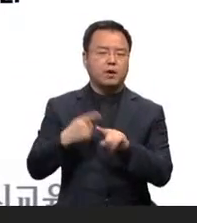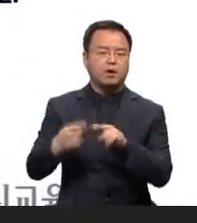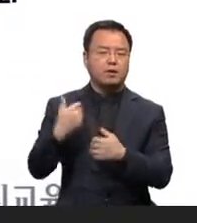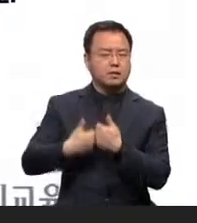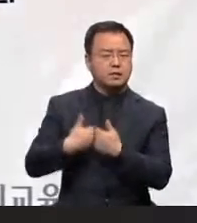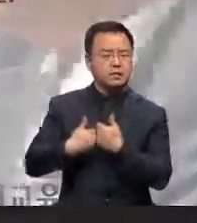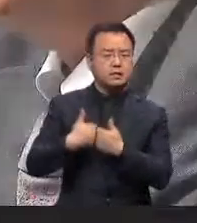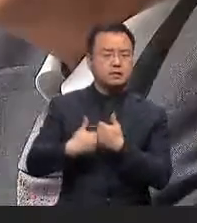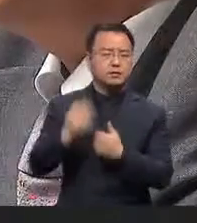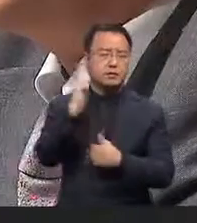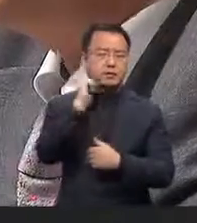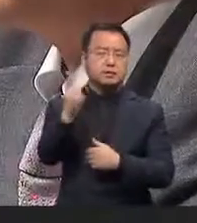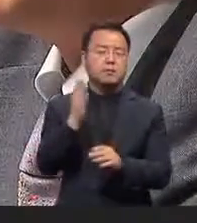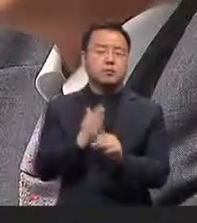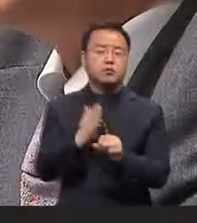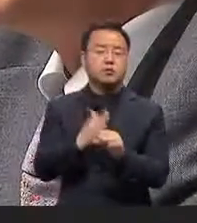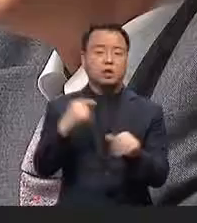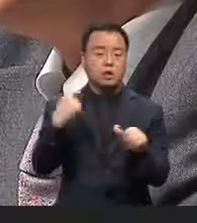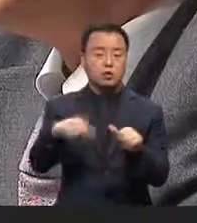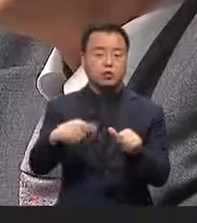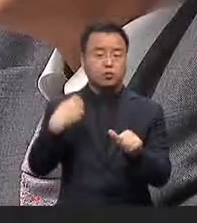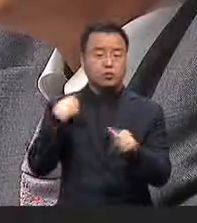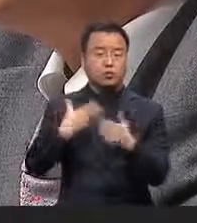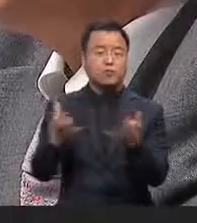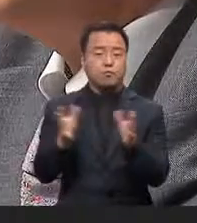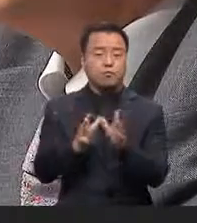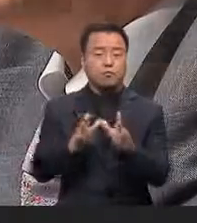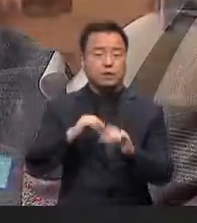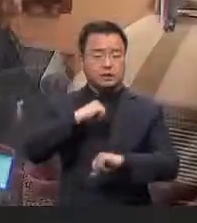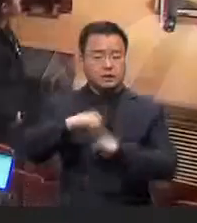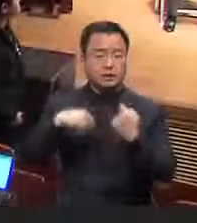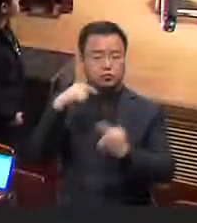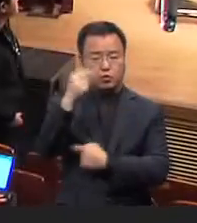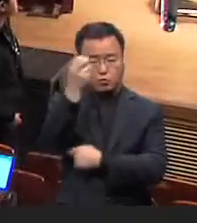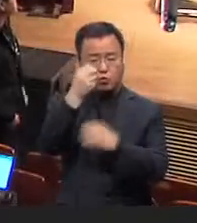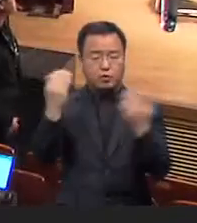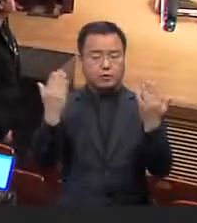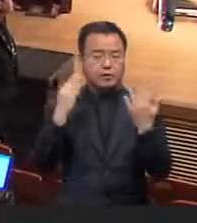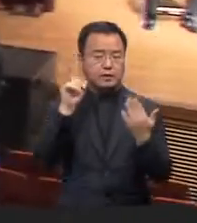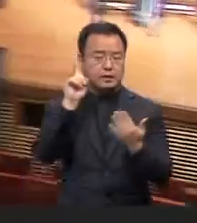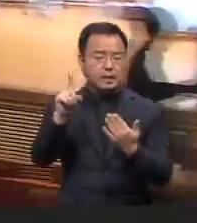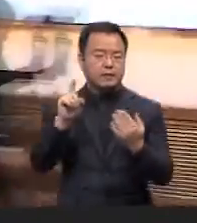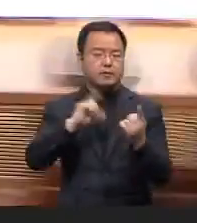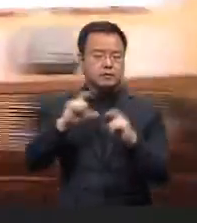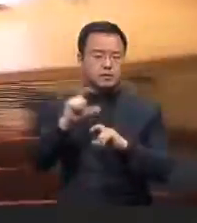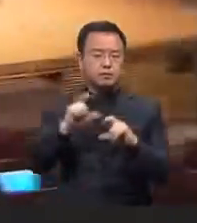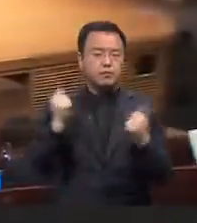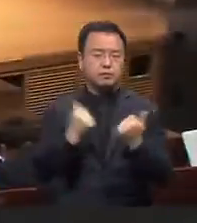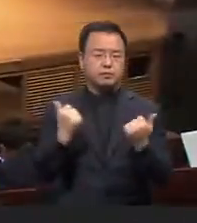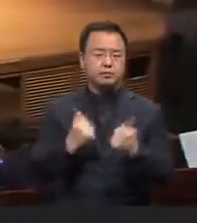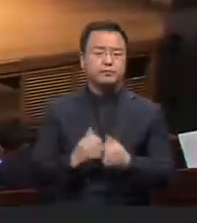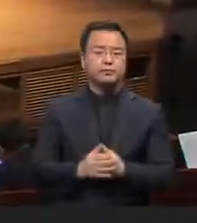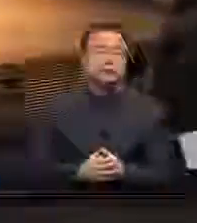격화되는 가운데 교육당국과 자사 분은 내에 한 차례 더 협의를 진행할 예정입니다 입 asus 큰차 옵니다